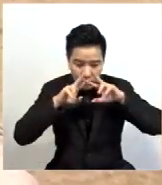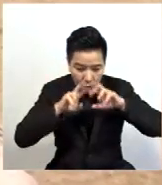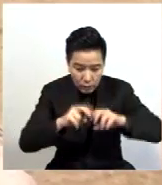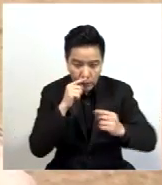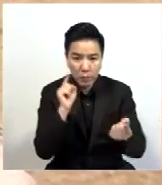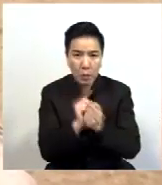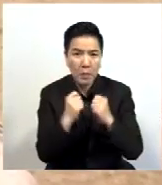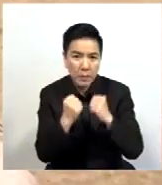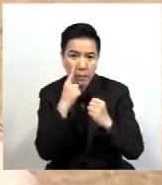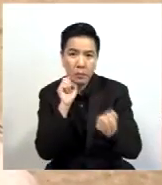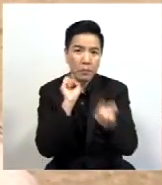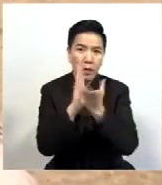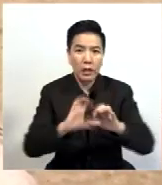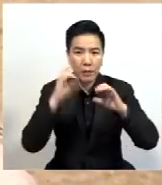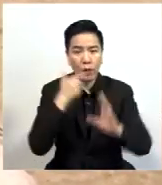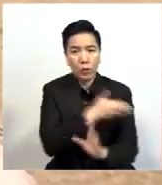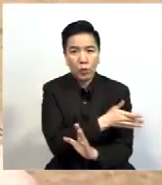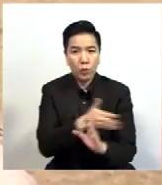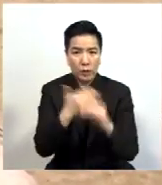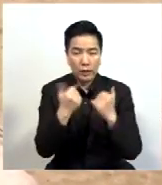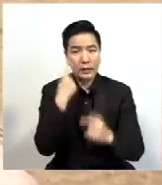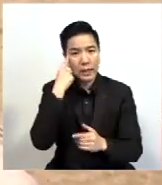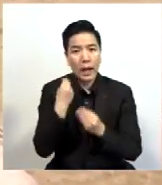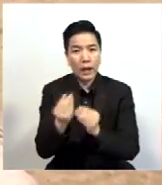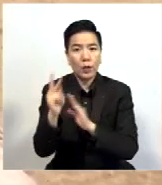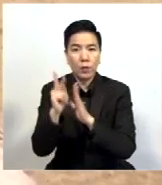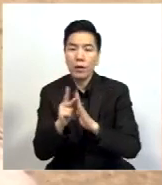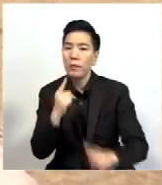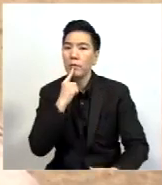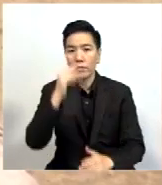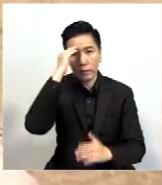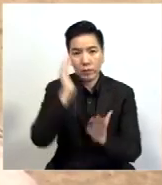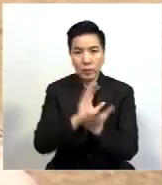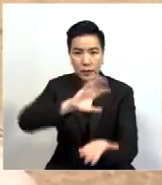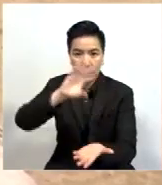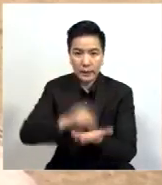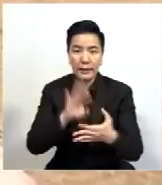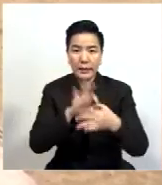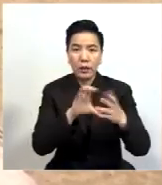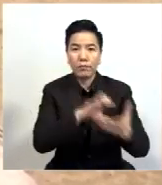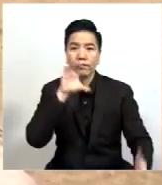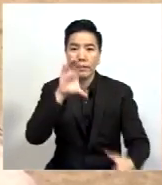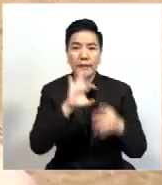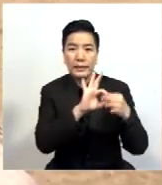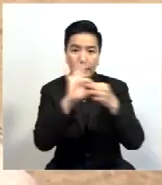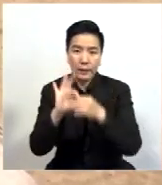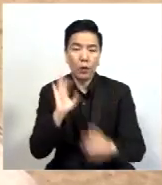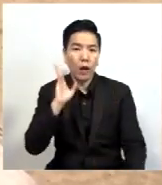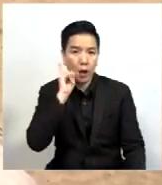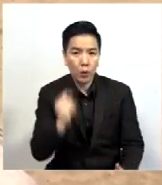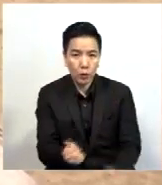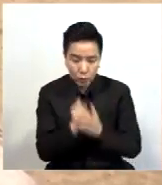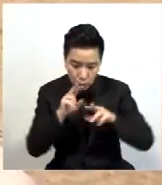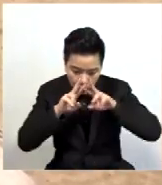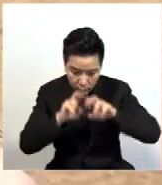สอบก็พบว่ามีความพยายามโจมตีรัฐบาลมาโดยตลอดจึงให้ฝ่ายกฎหมายแจ้งความดำเนินคดีกับเพจที่เกี่ยวข้องแล้วก็ให้สื่อมวลชนช่วย